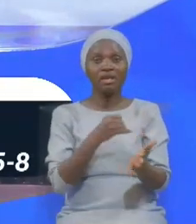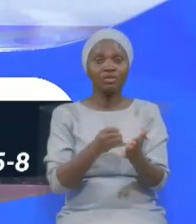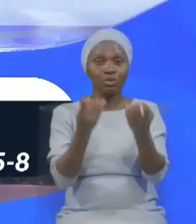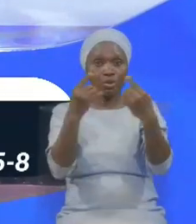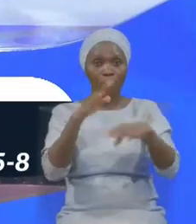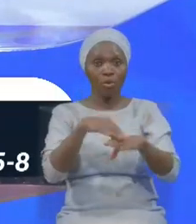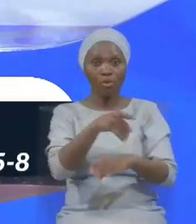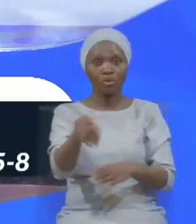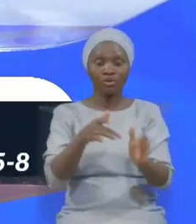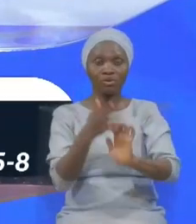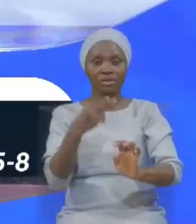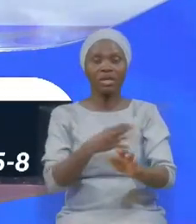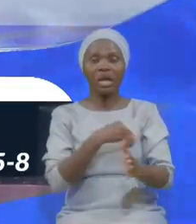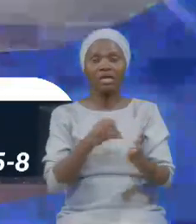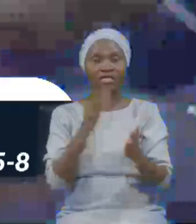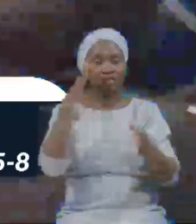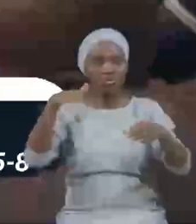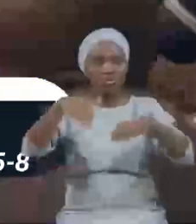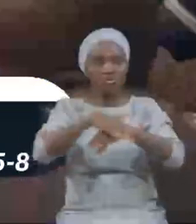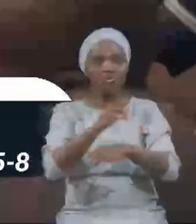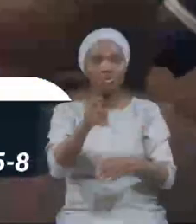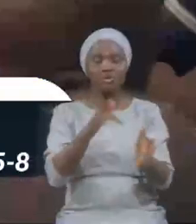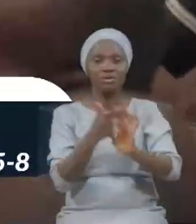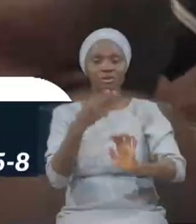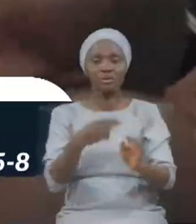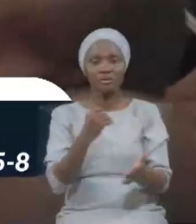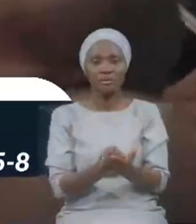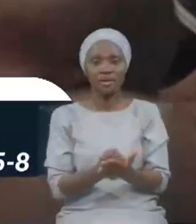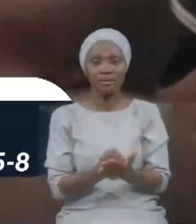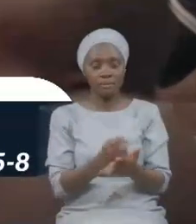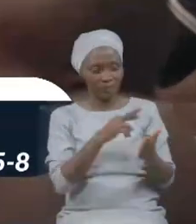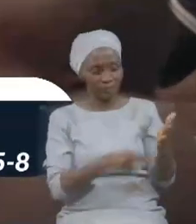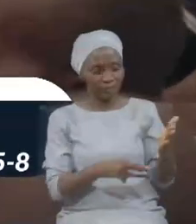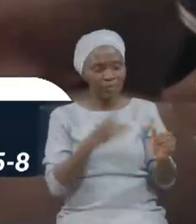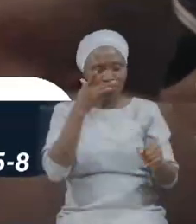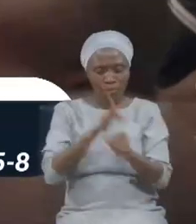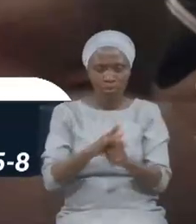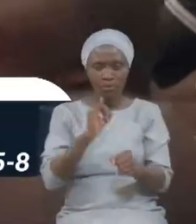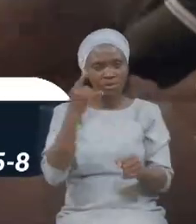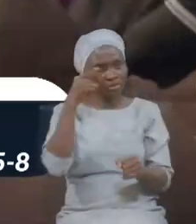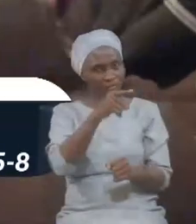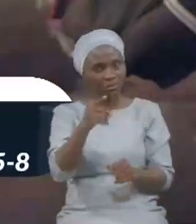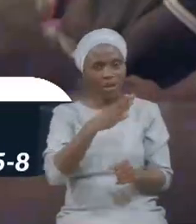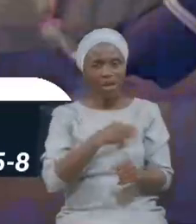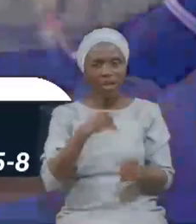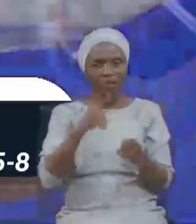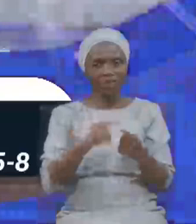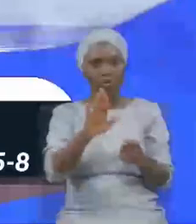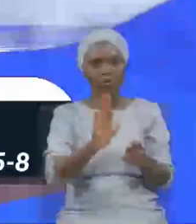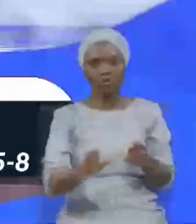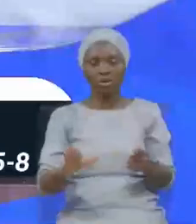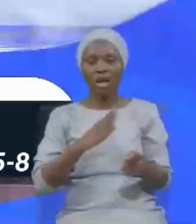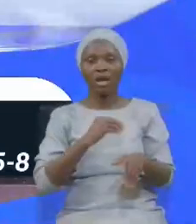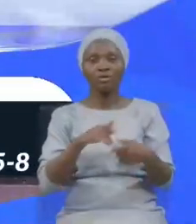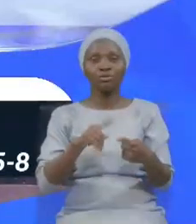vous, va vous ombrager. Car la promesse est pour vous, pour vos enfants et pour tous ceux qui sont